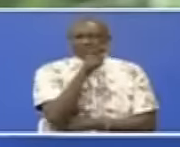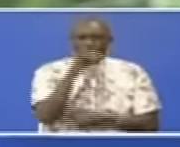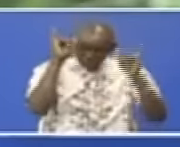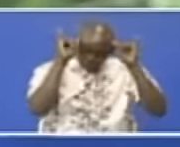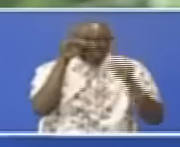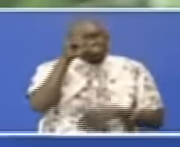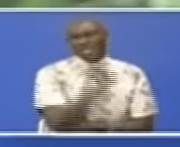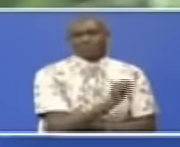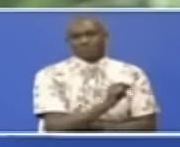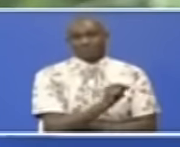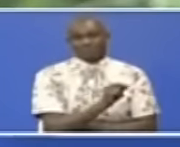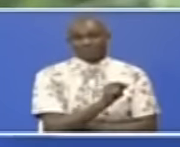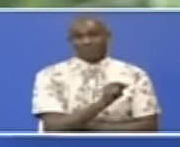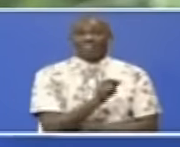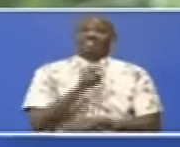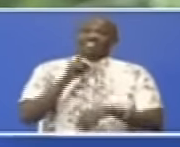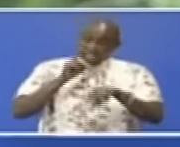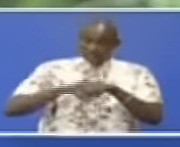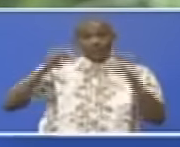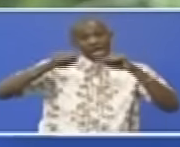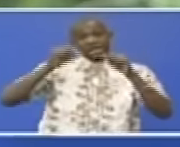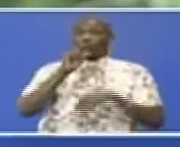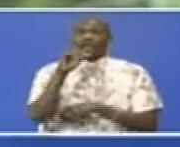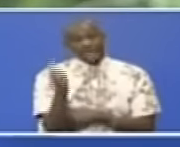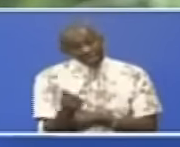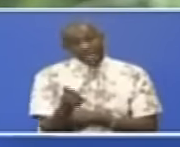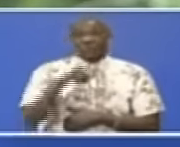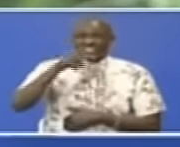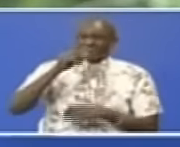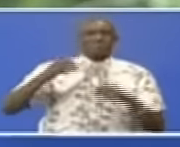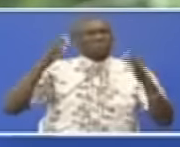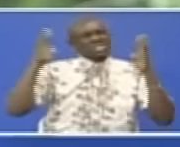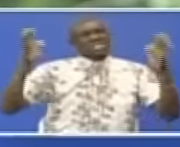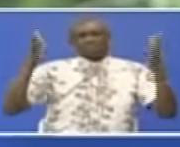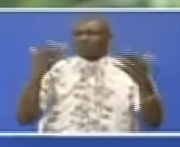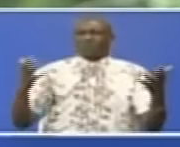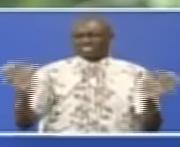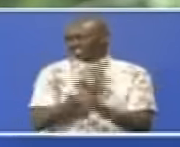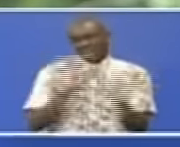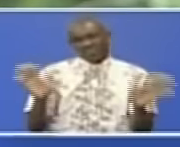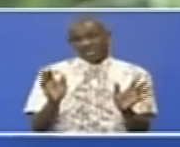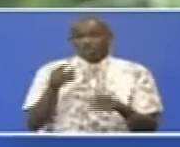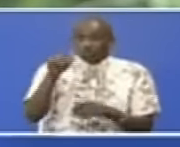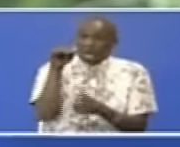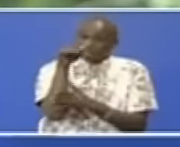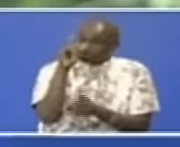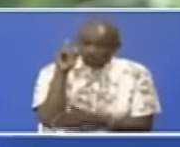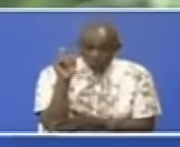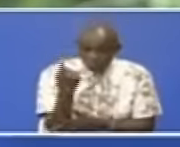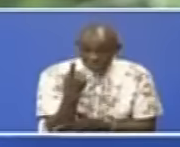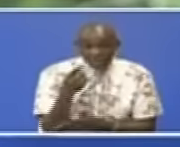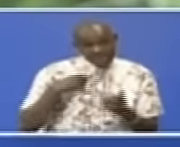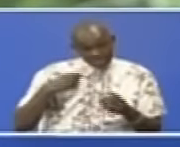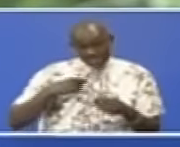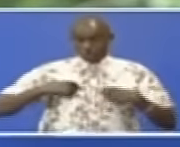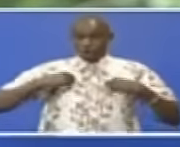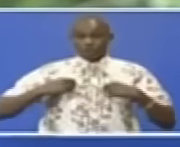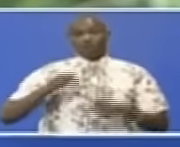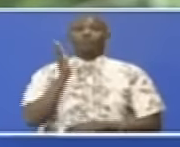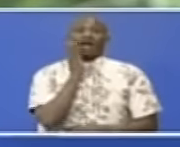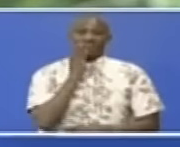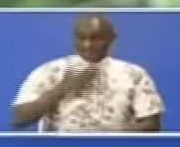chini. Takupea kama tumesikilizana, wezi toa hiyo mali. Takuomba tu kama nguo ya mama,